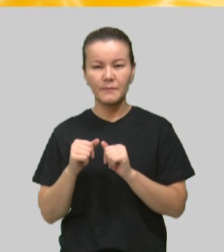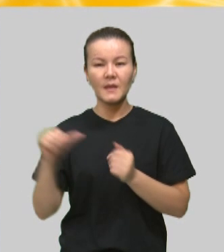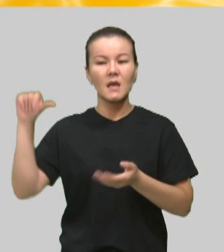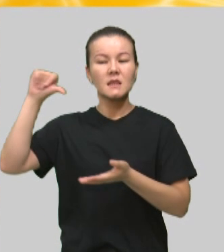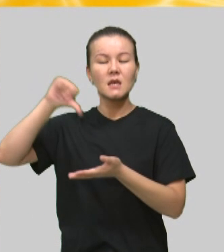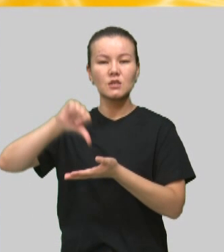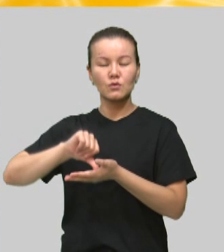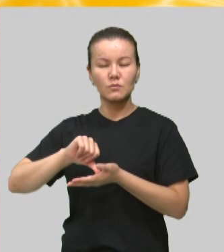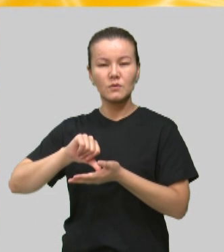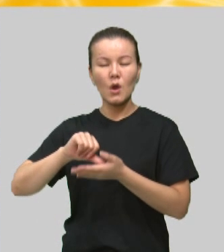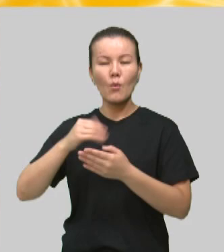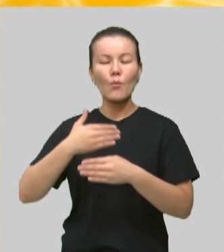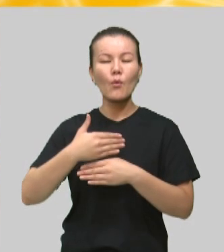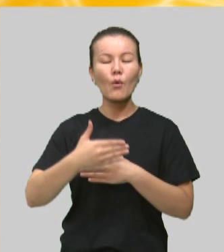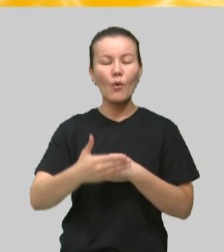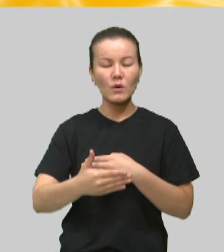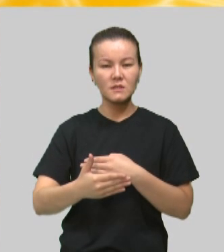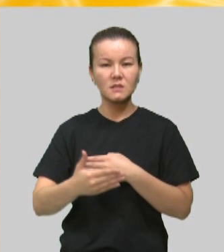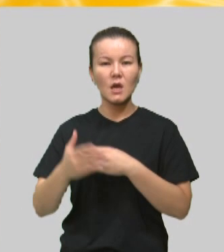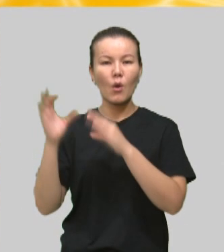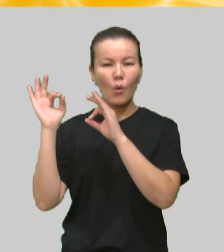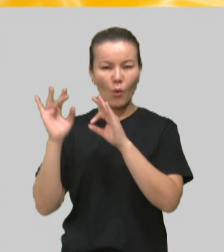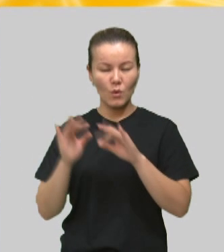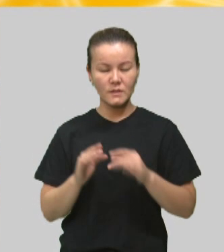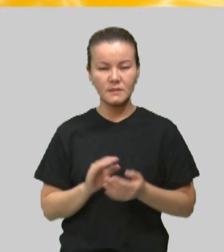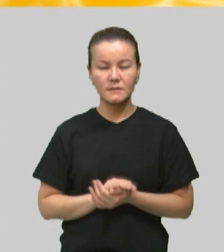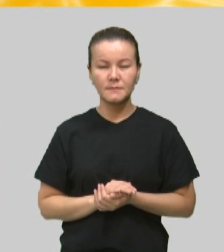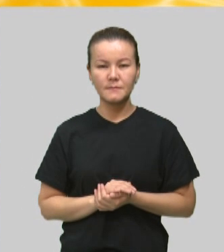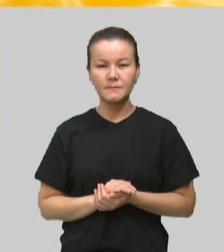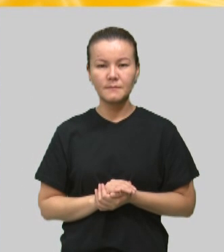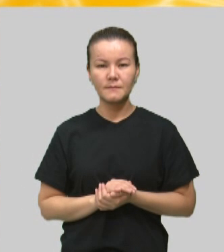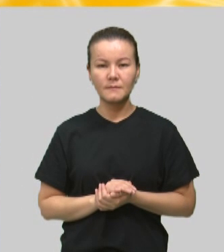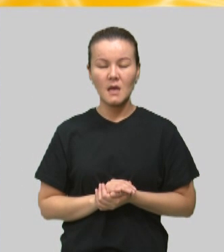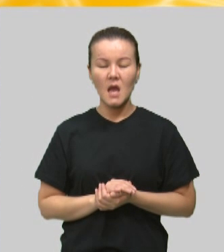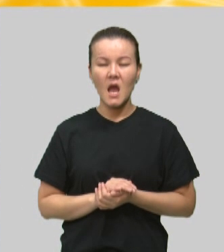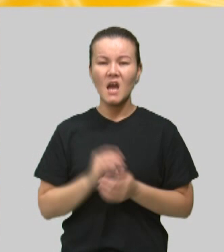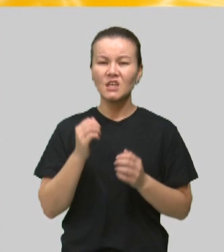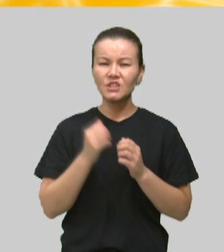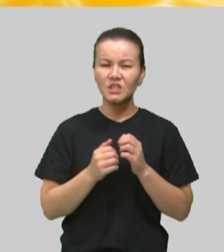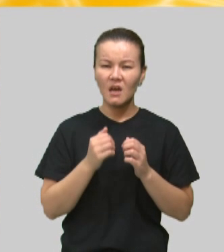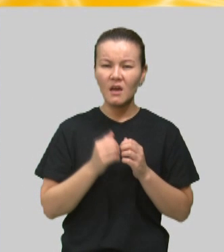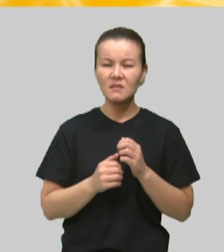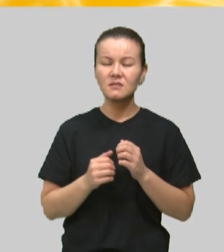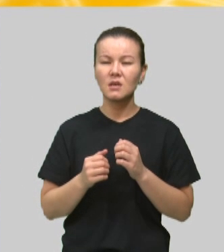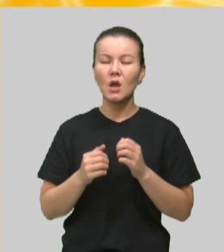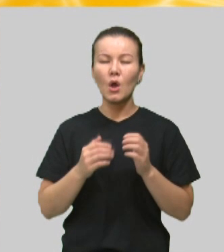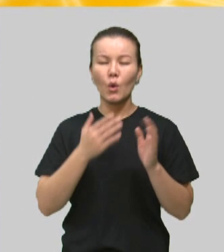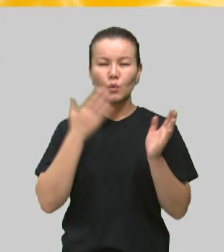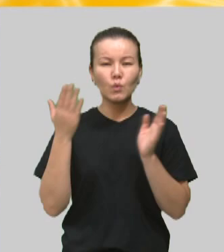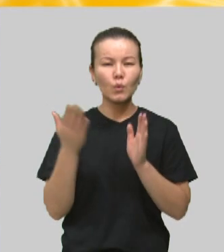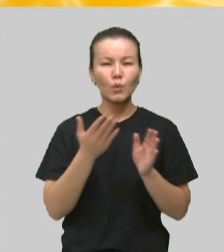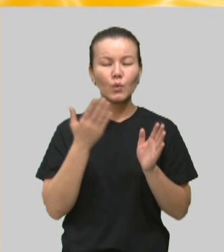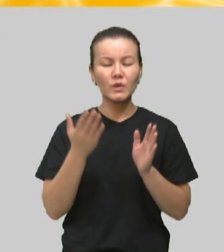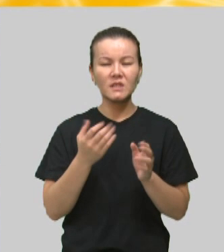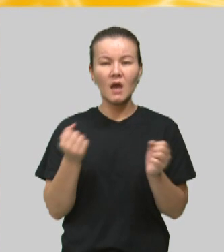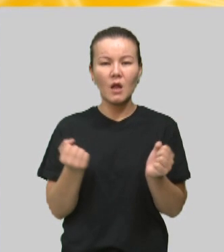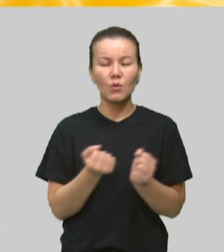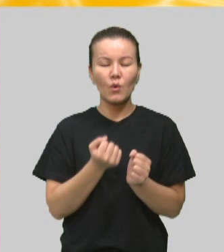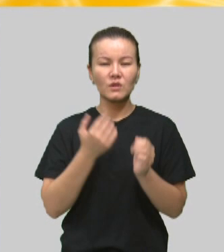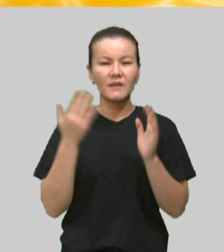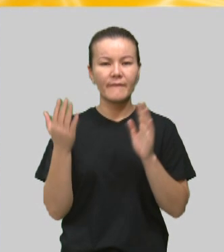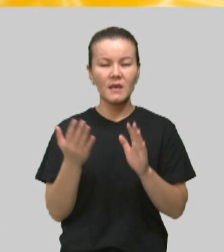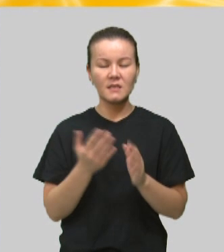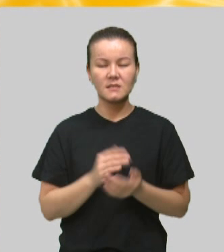Наступила поздняя осень. Часто дует холодный ветер.